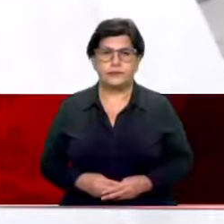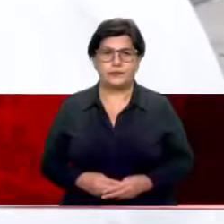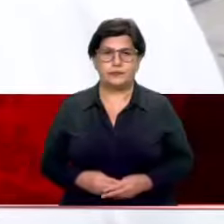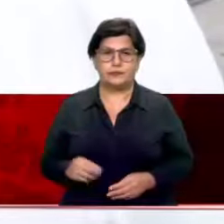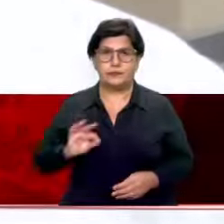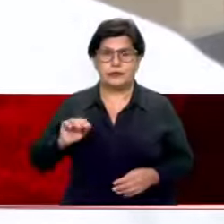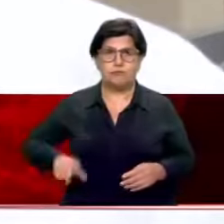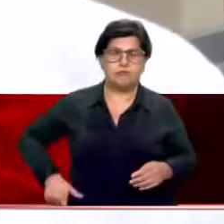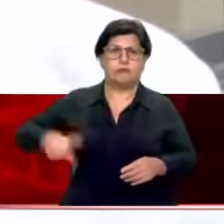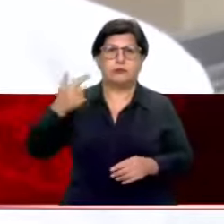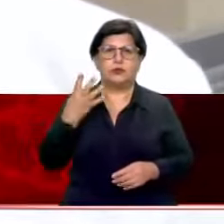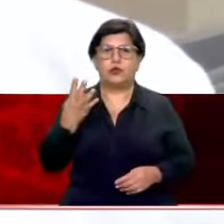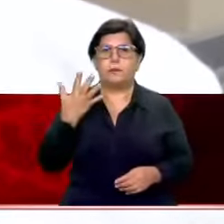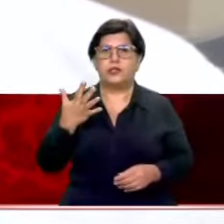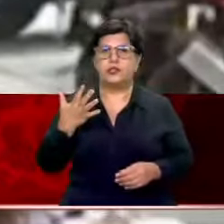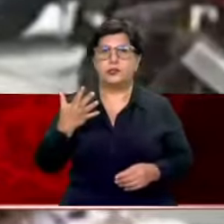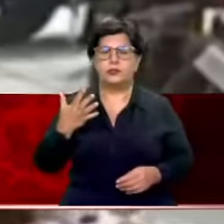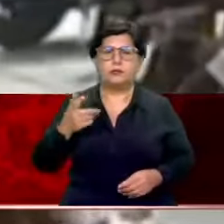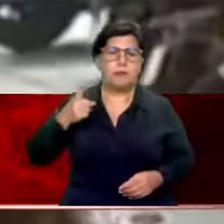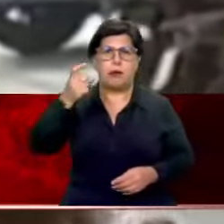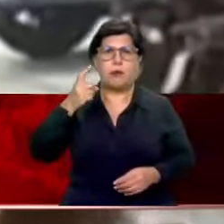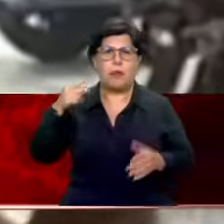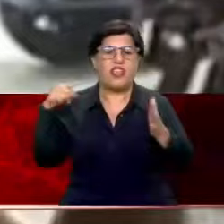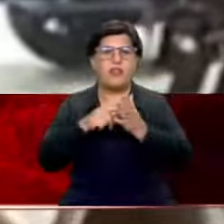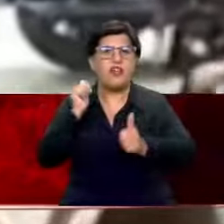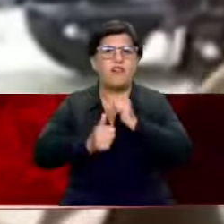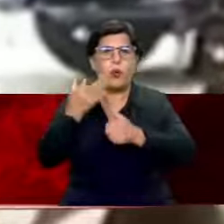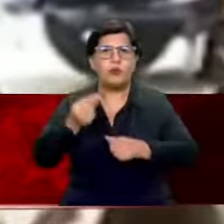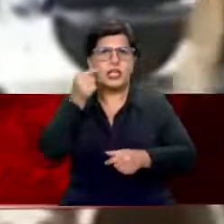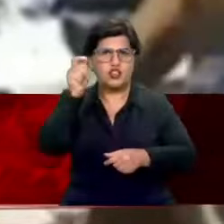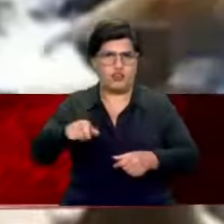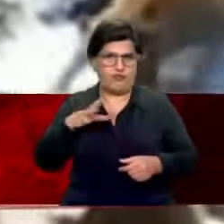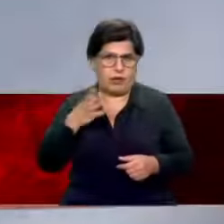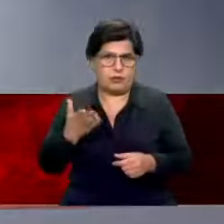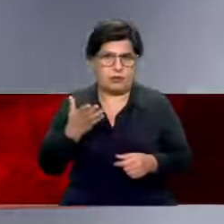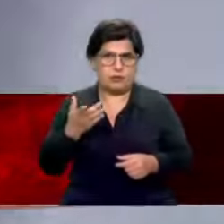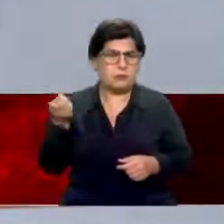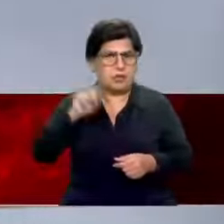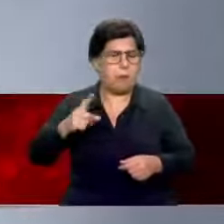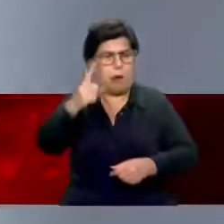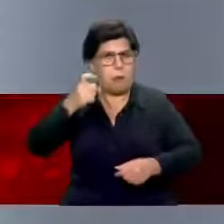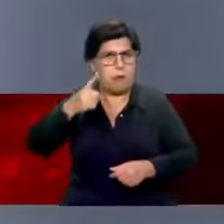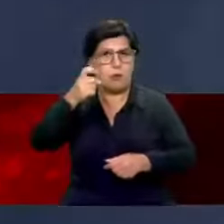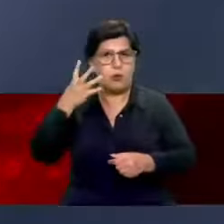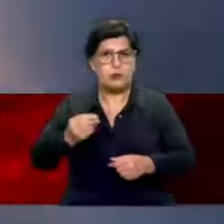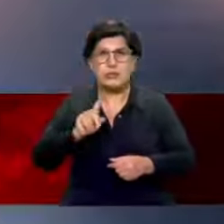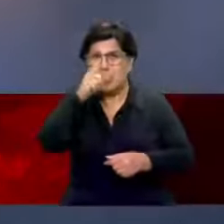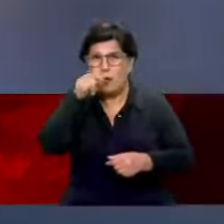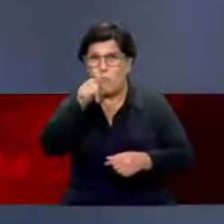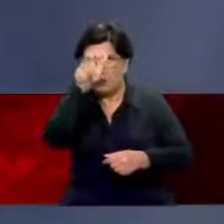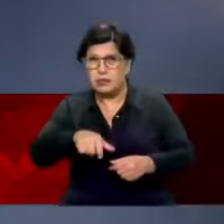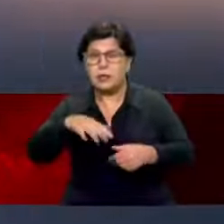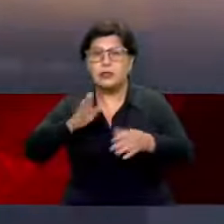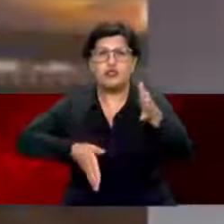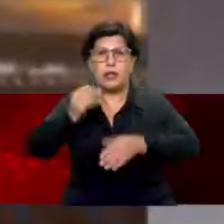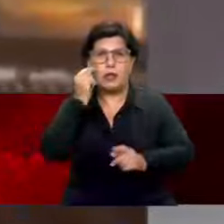Direkt silahı çıkardı, 4-5 el ateş etti. Hedefinde kavgalı olduğu kişi vardı. Defalarca tetiğe bastı. Sadece onu değil,